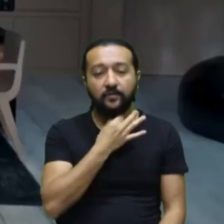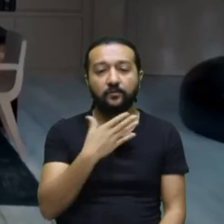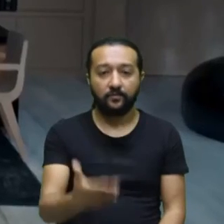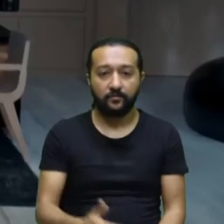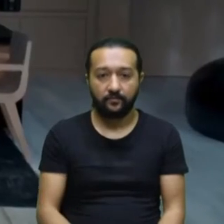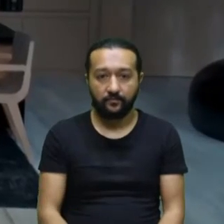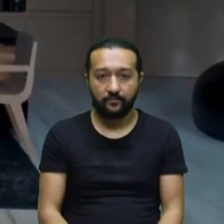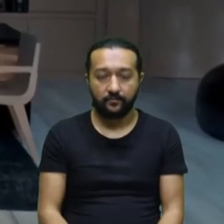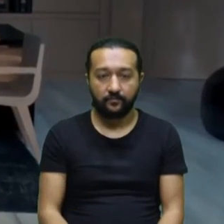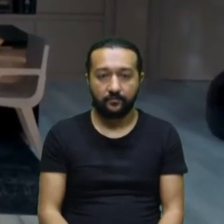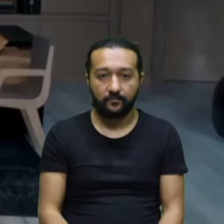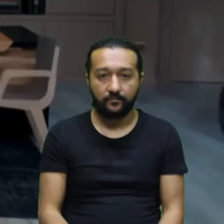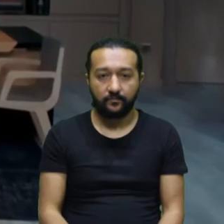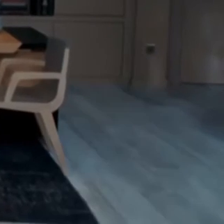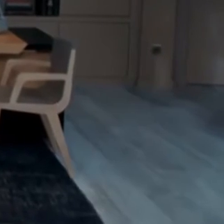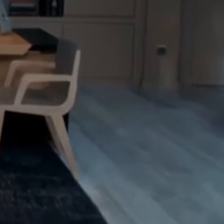ederim.